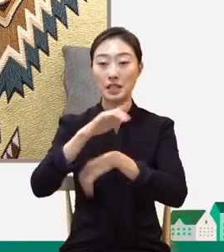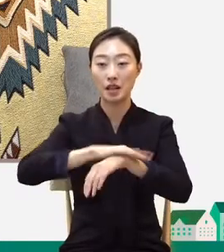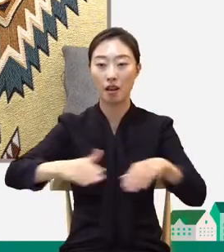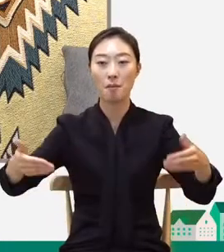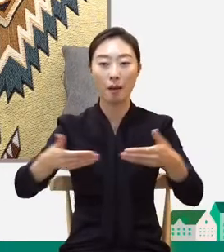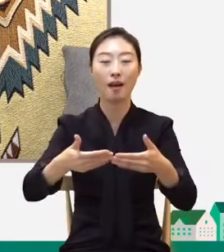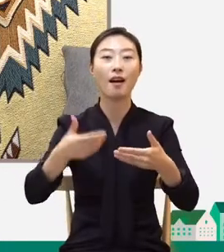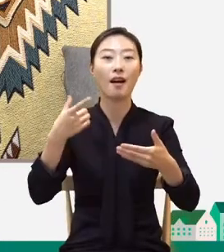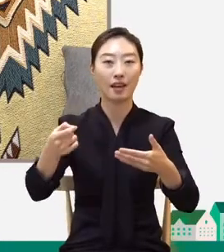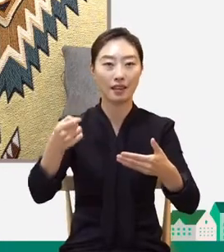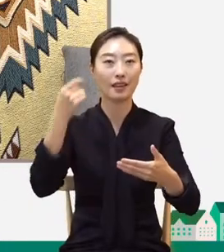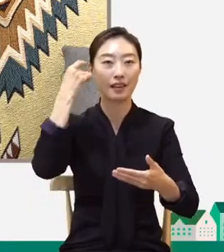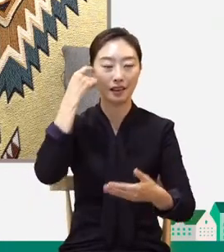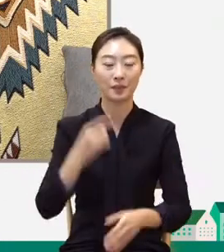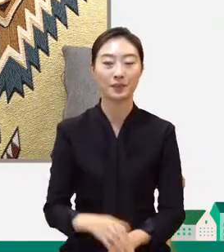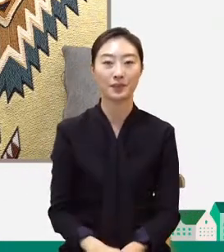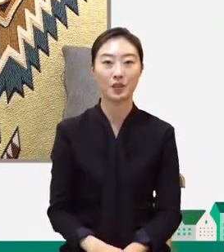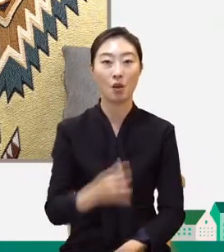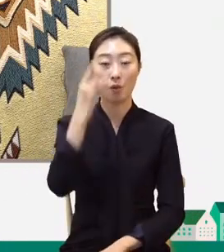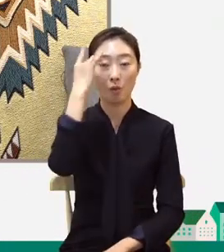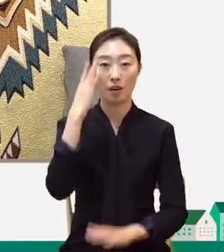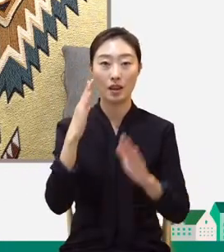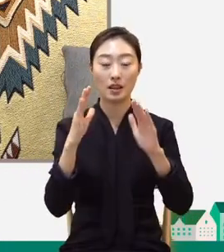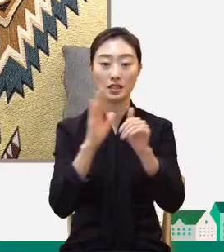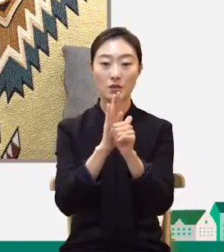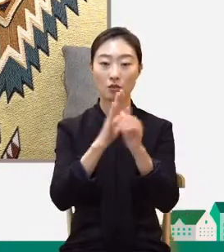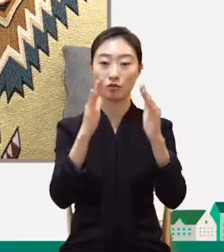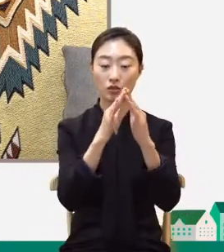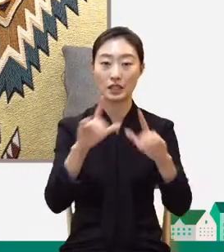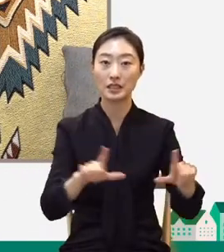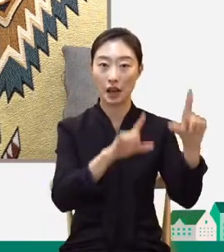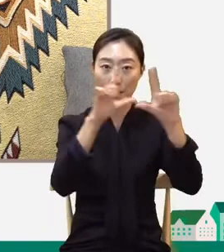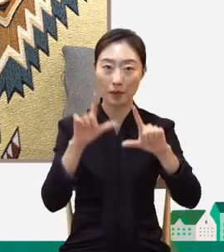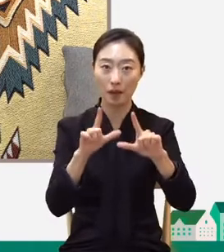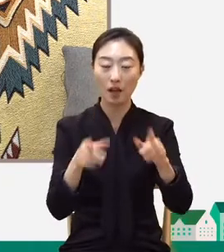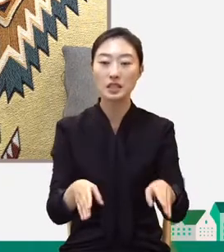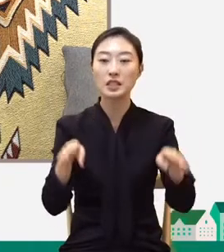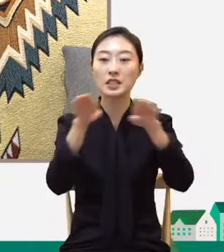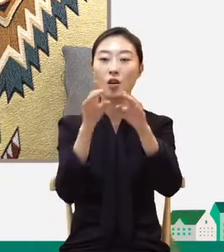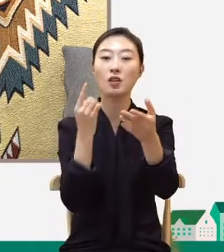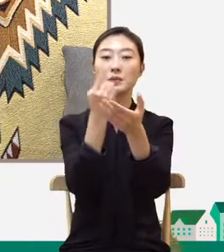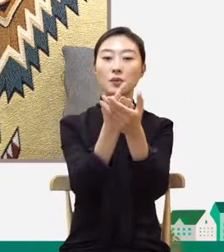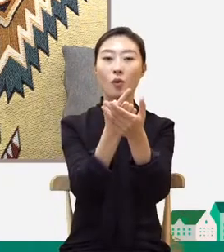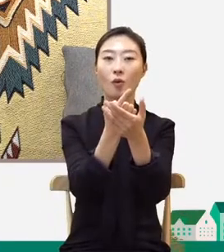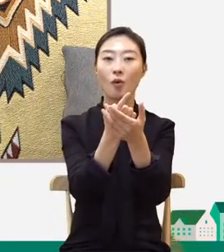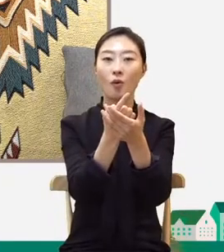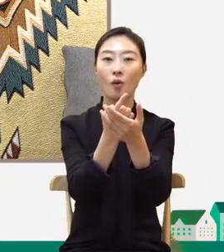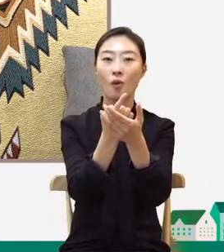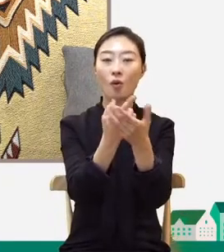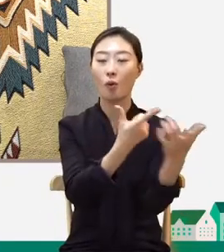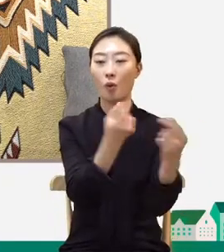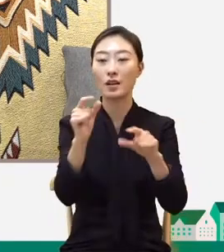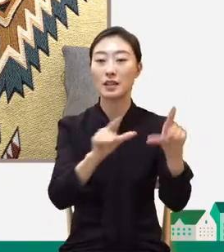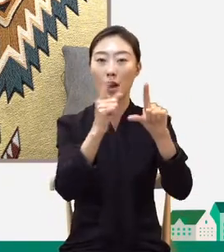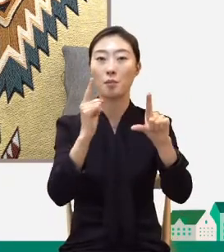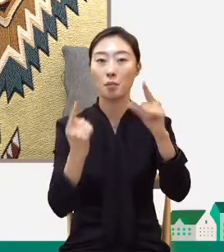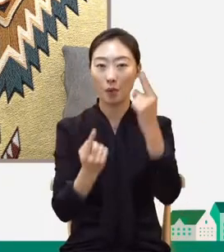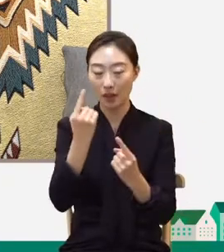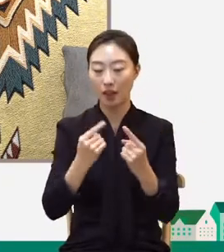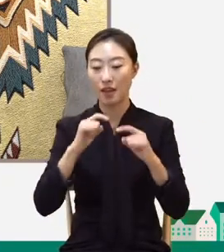해봤어요. 원래 지원주택이라는 곳에 살면서는 이젠 시설 입소인이 아니라 어떤 개별화된